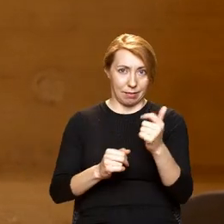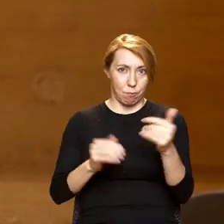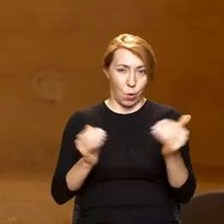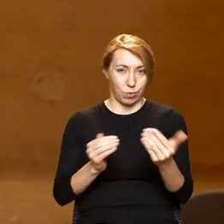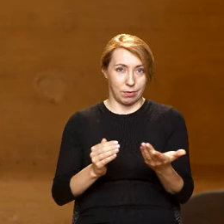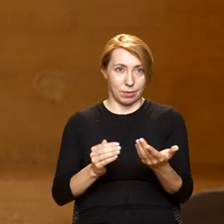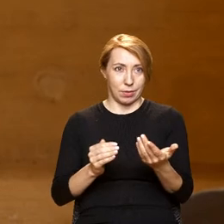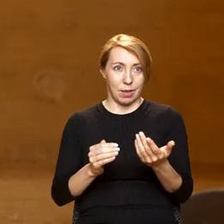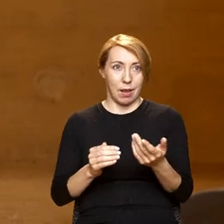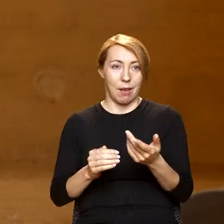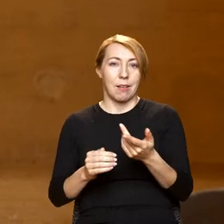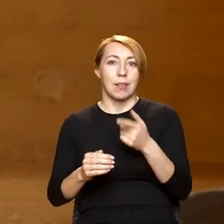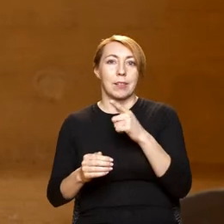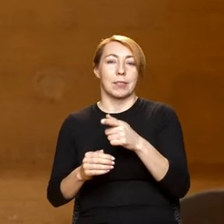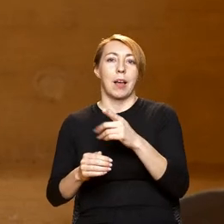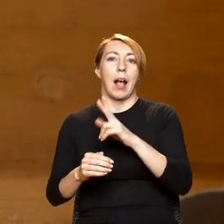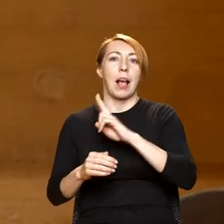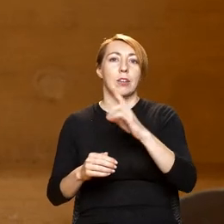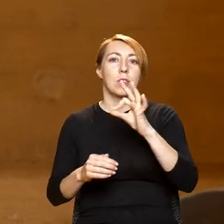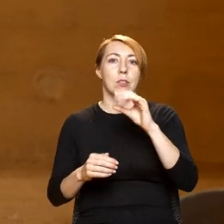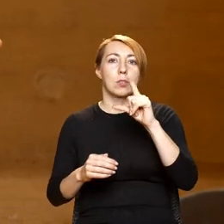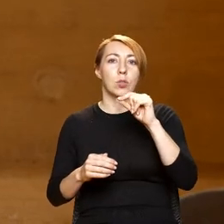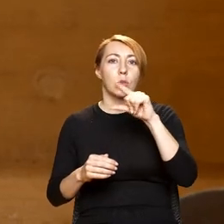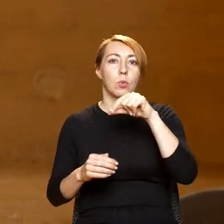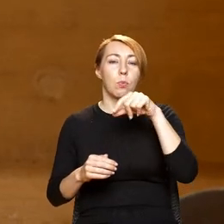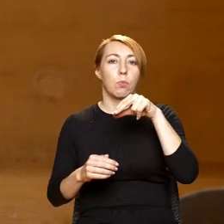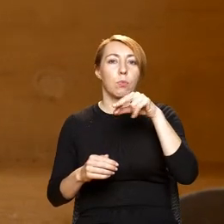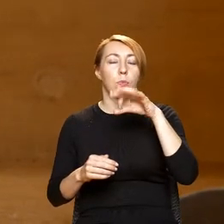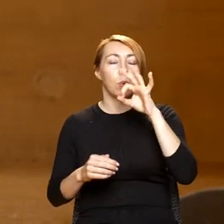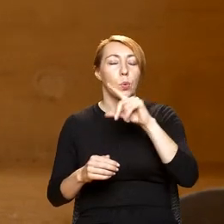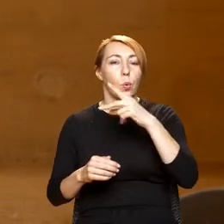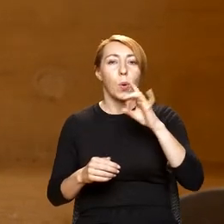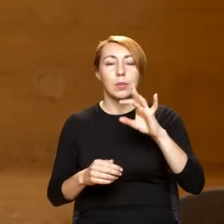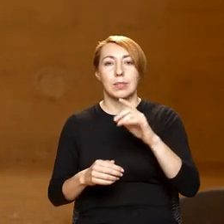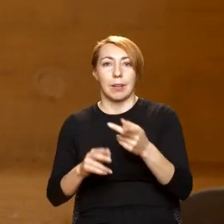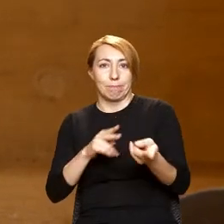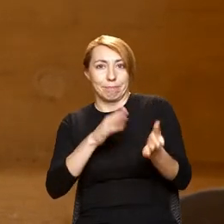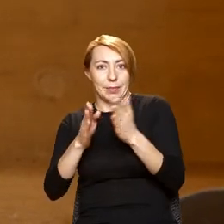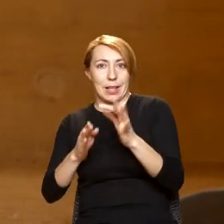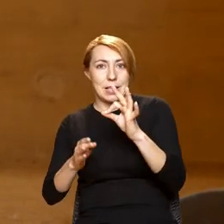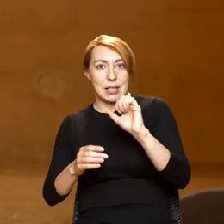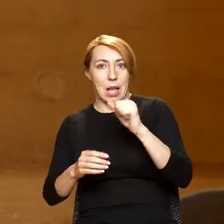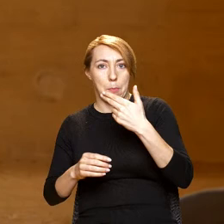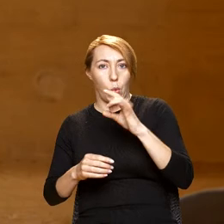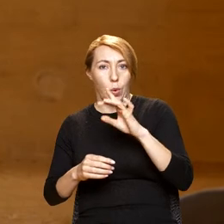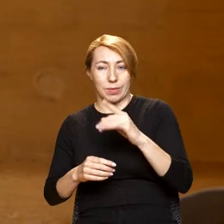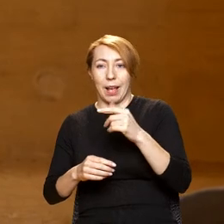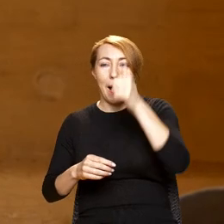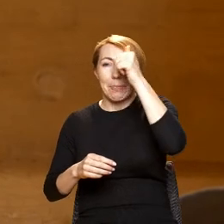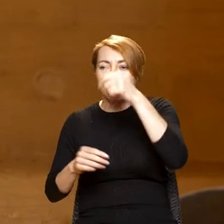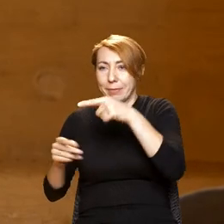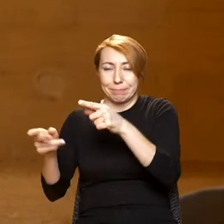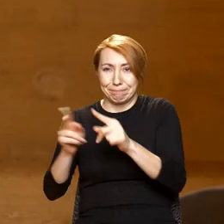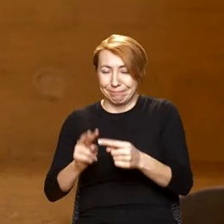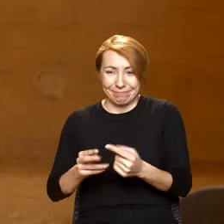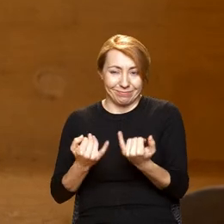każdej spółgłosce jest samogłoska, a w nazwach wiadomo, że tak nie jest. Więc to był